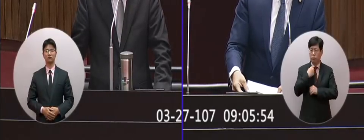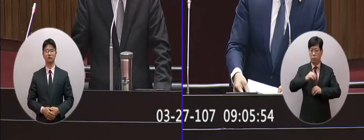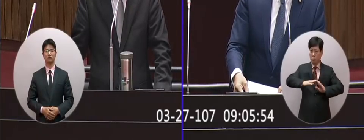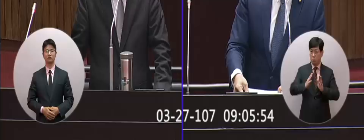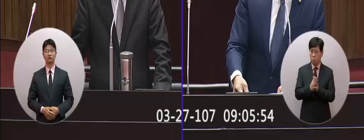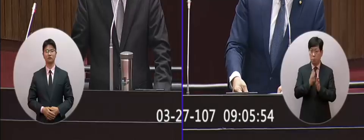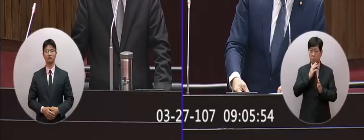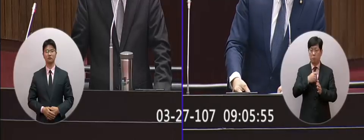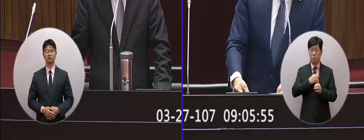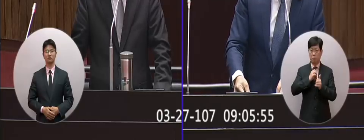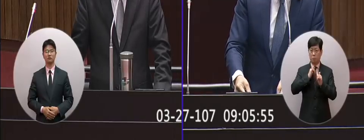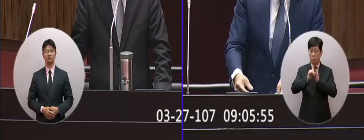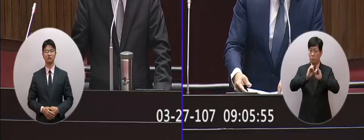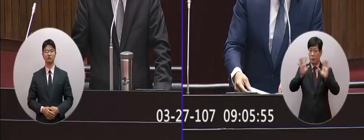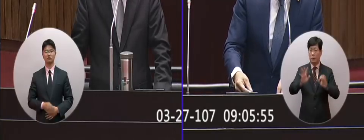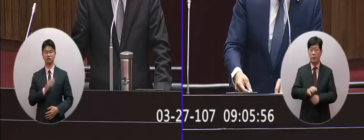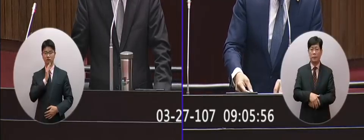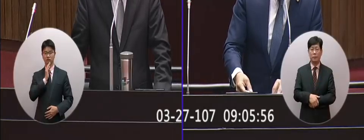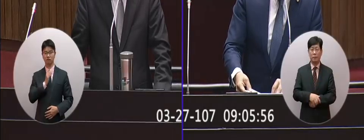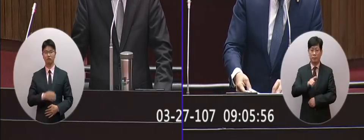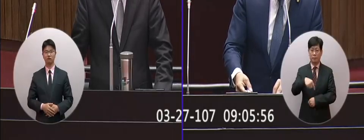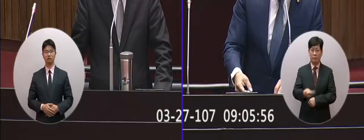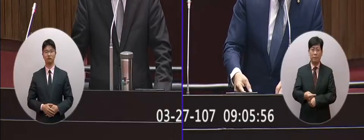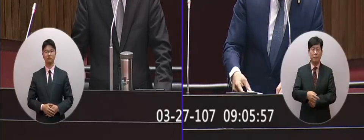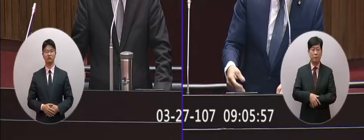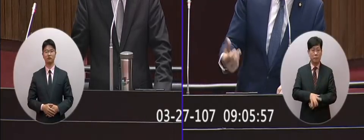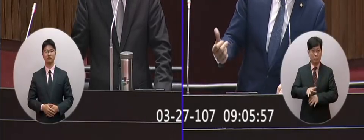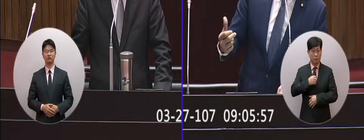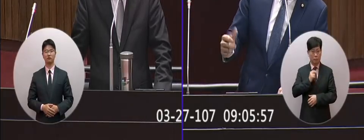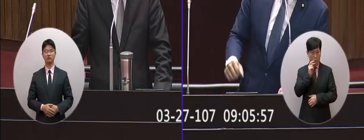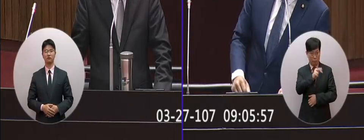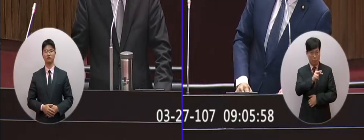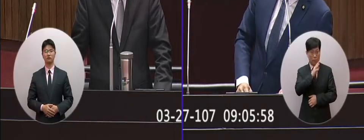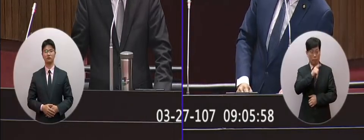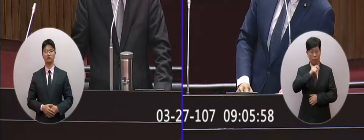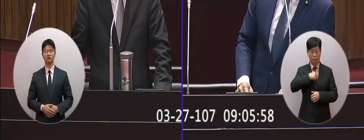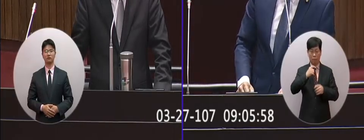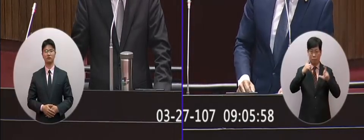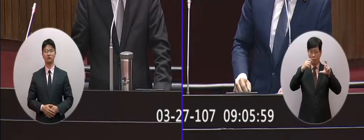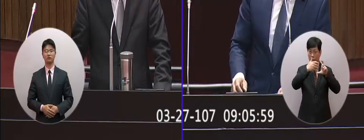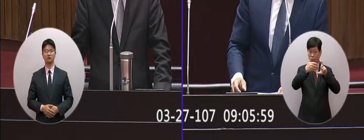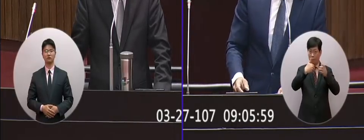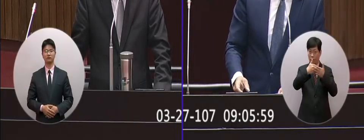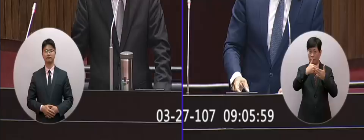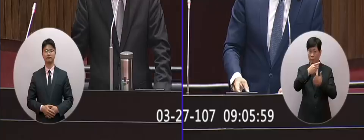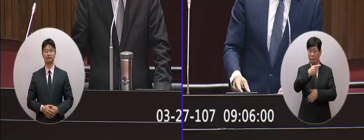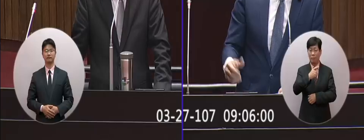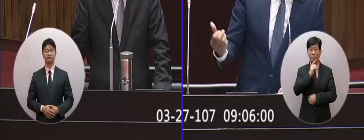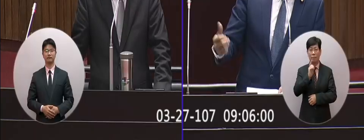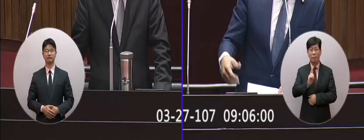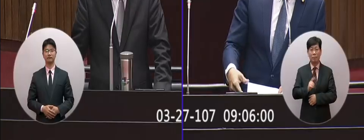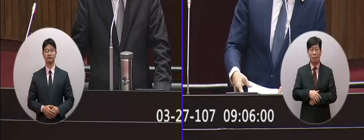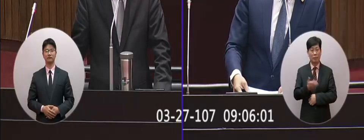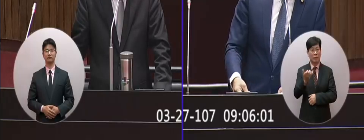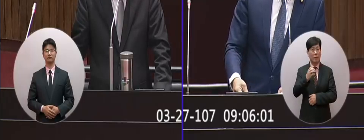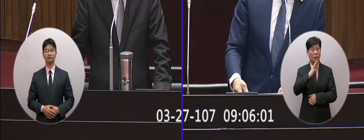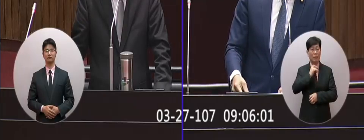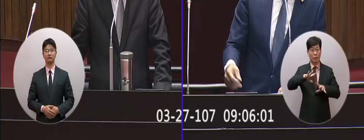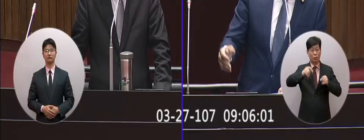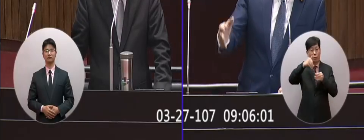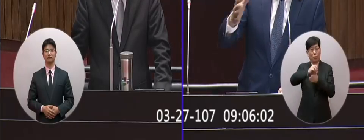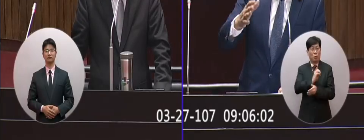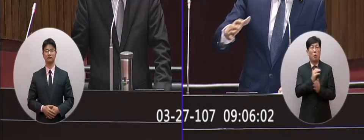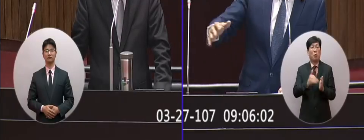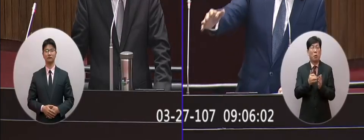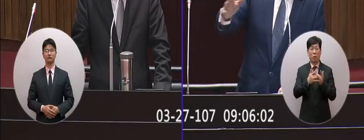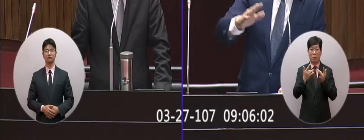尽量透明跟对外说明。 是， 那再来的我们现在看到的这几张图片， 这就是当然我们刚结束了一场初选、啊、所